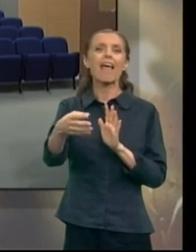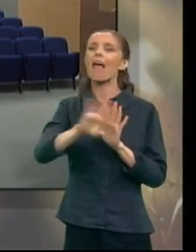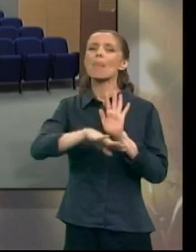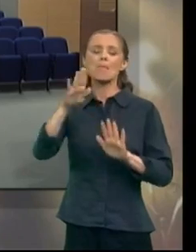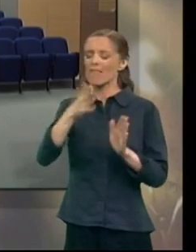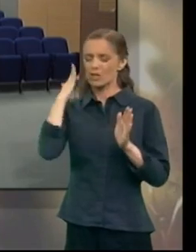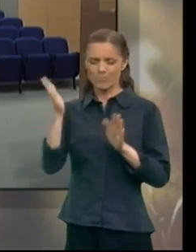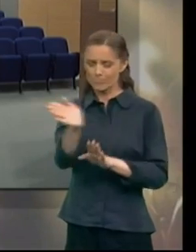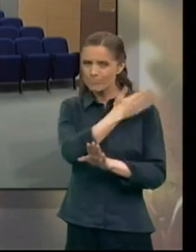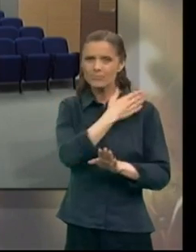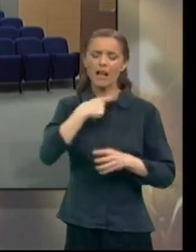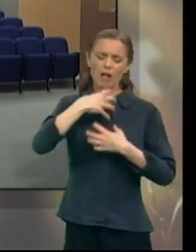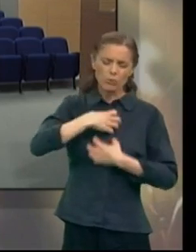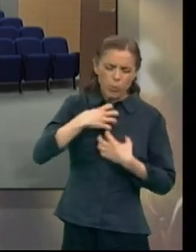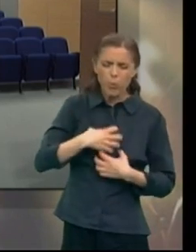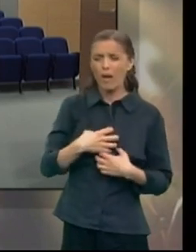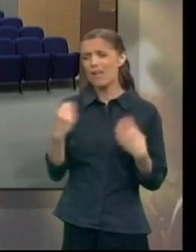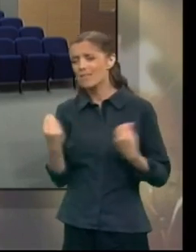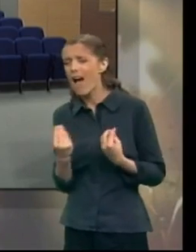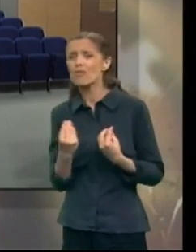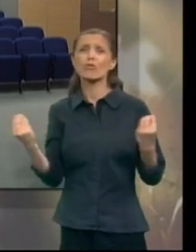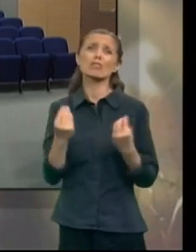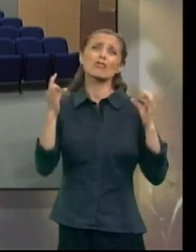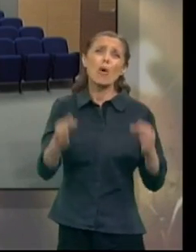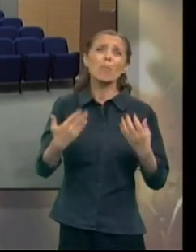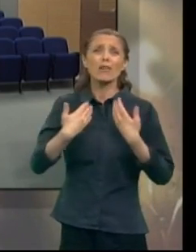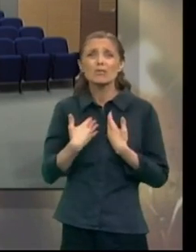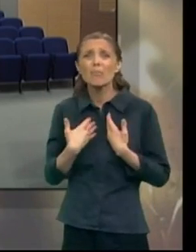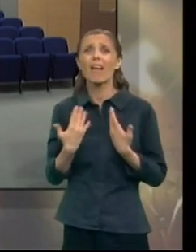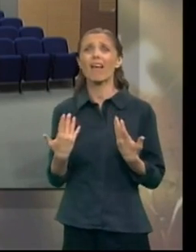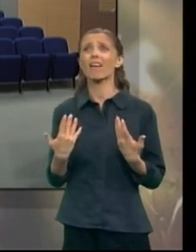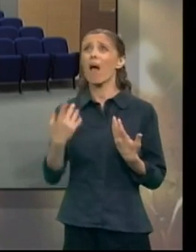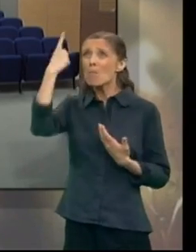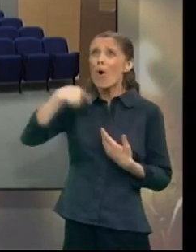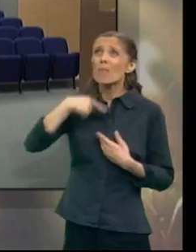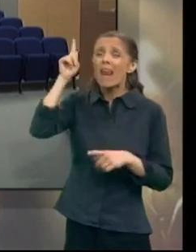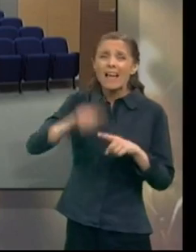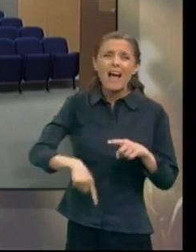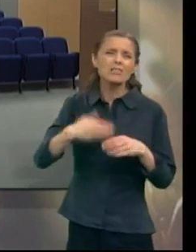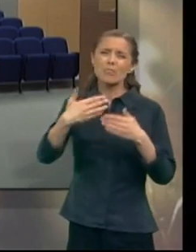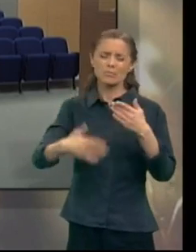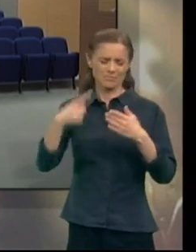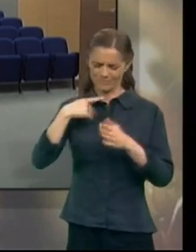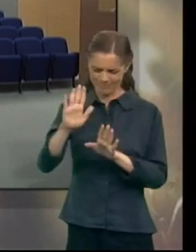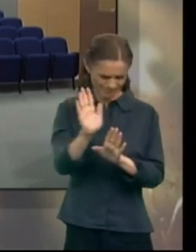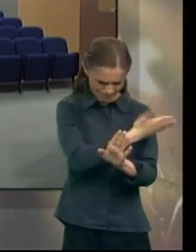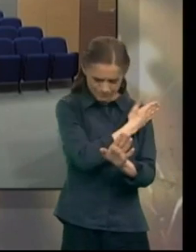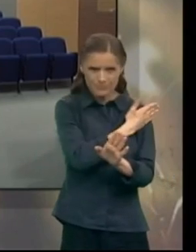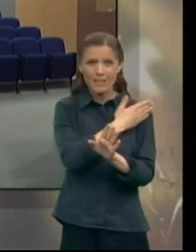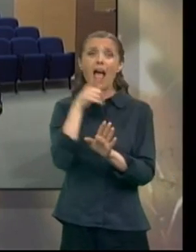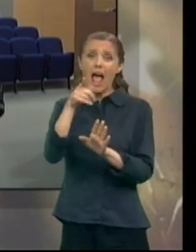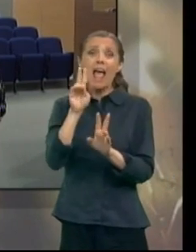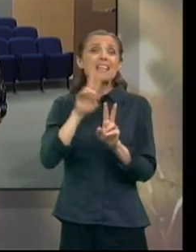tuge, šta se dogodilo, zašto se meni dogodilo, da li to mene Bog kazi i tako dalje i tako dalje. Mislim, mnoga pitanja koje